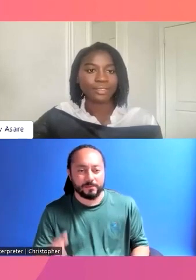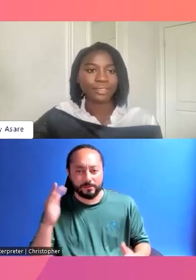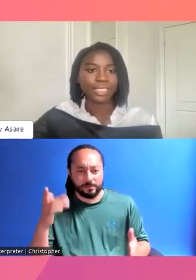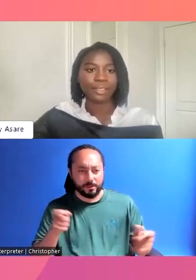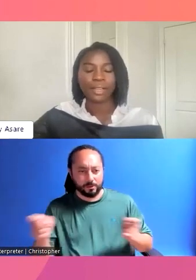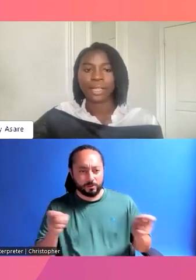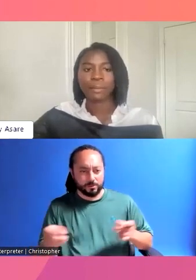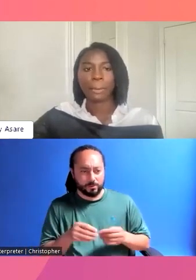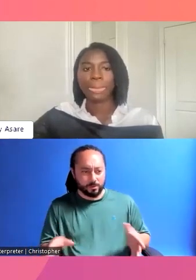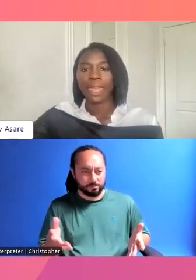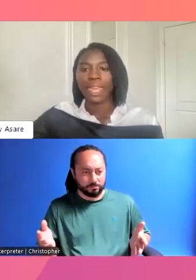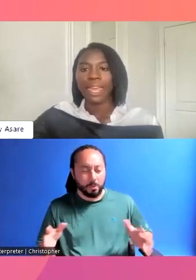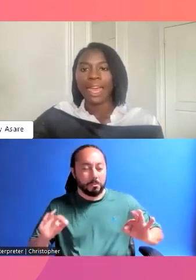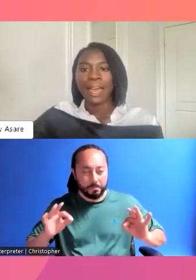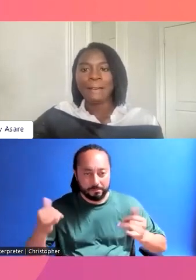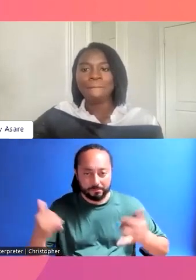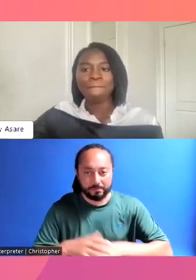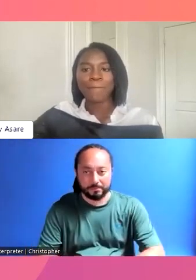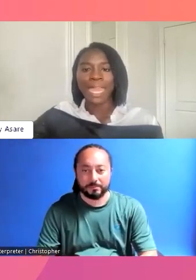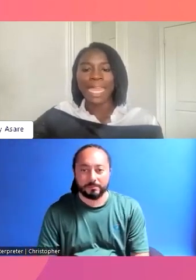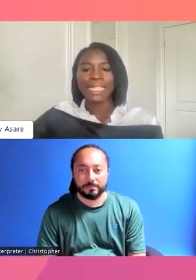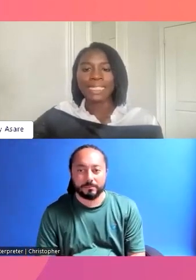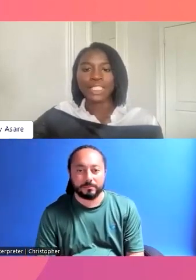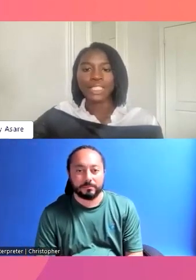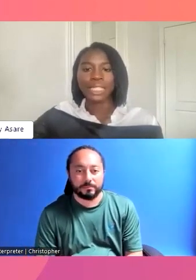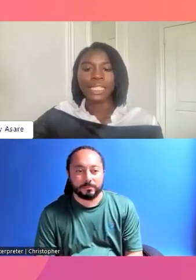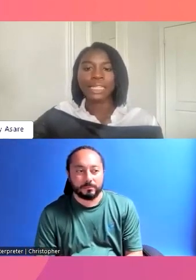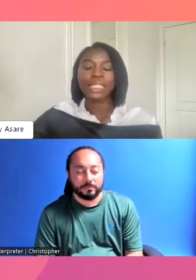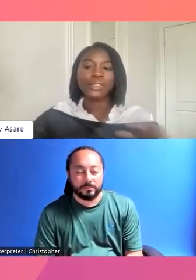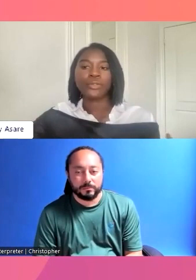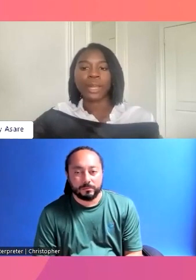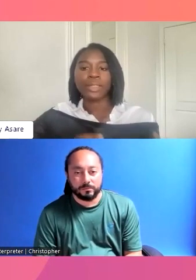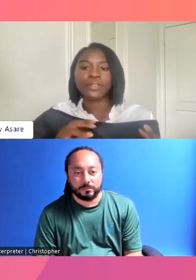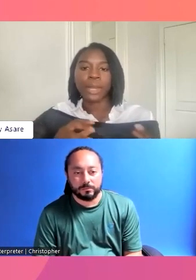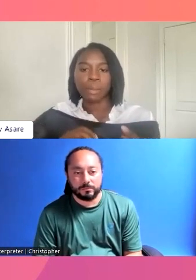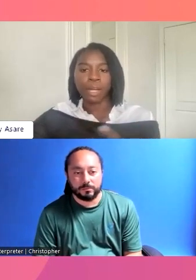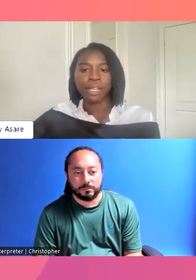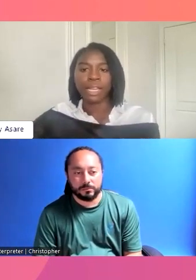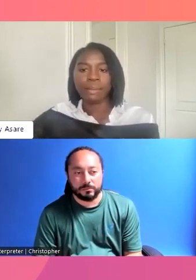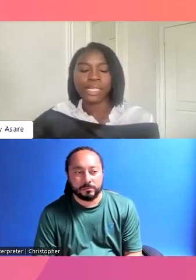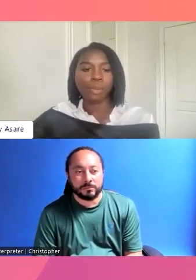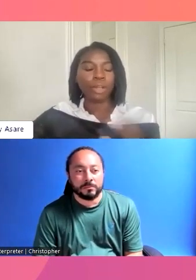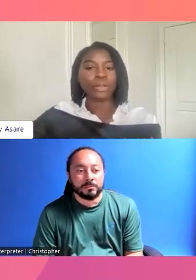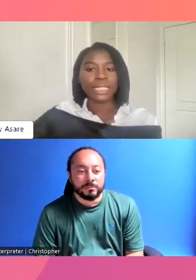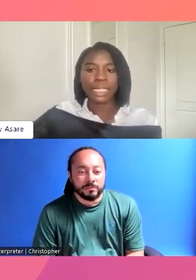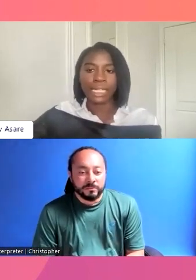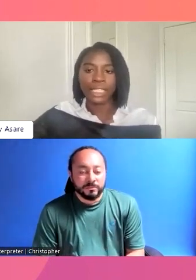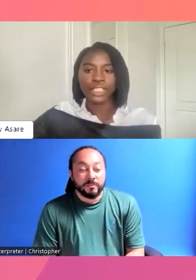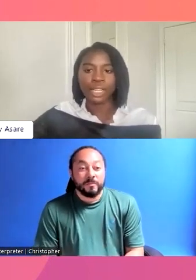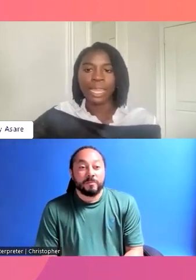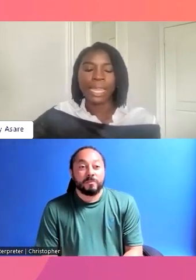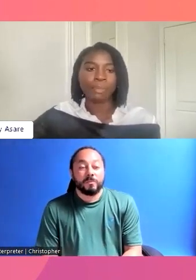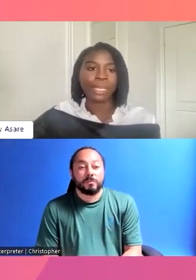Il semble que j'ai perdu le contrôle de ma diapo. Alors, en fait, ce